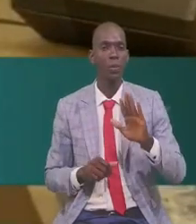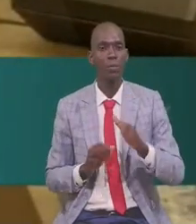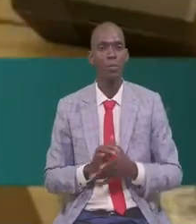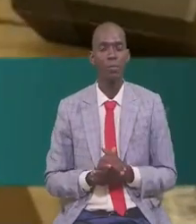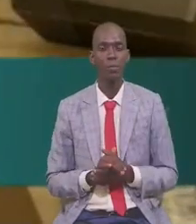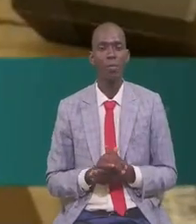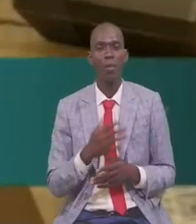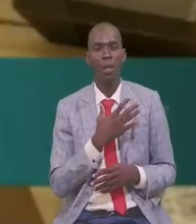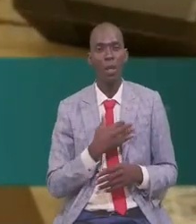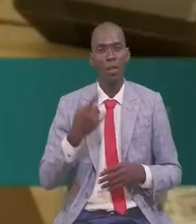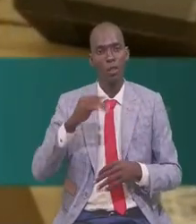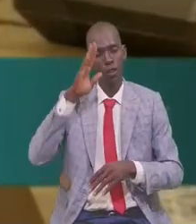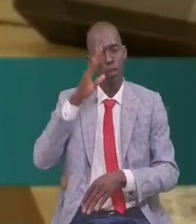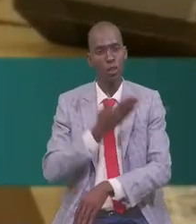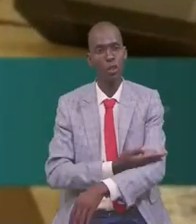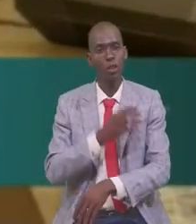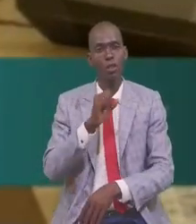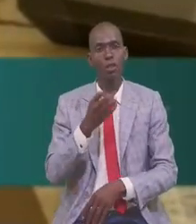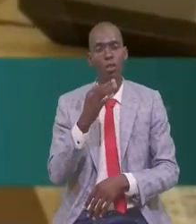Verset 5, les fils des prophètes